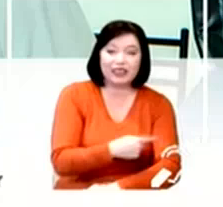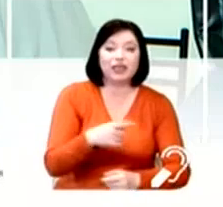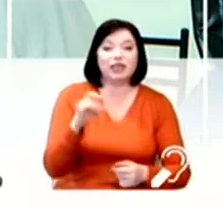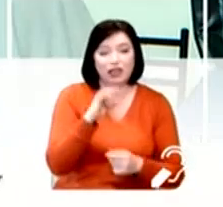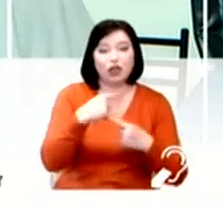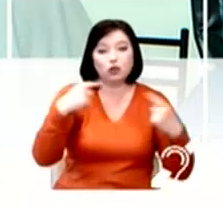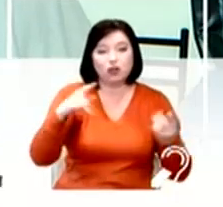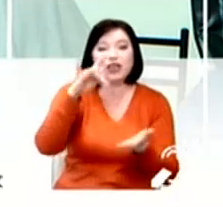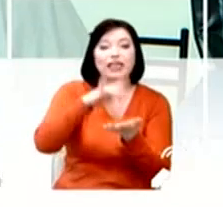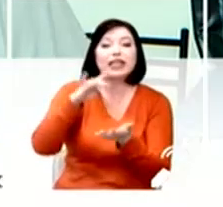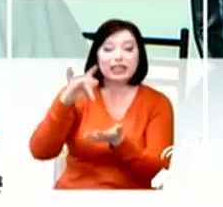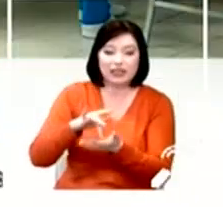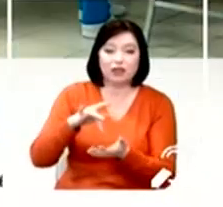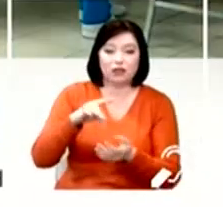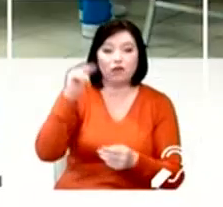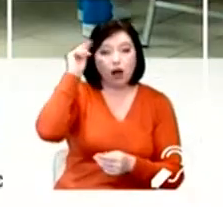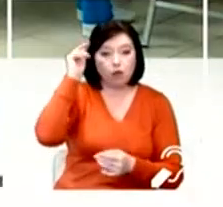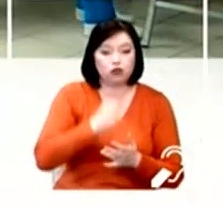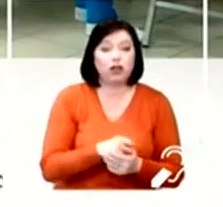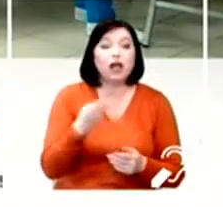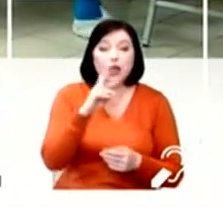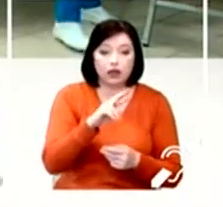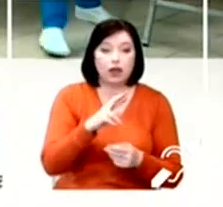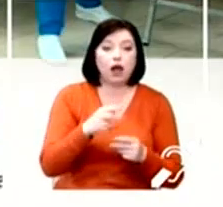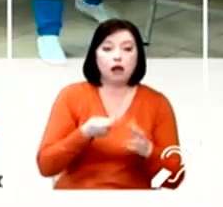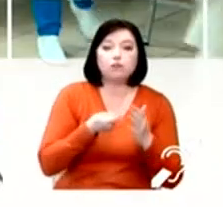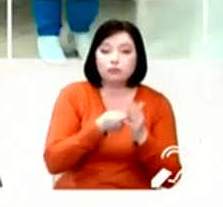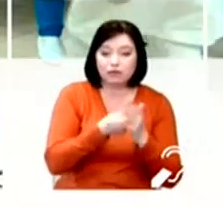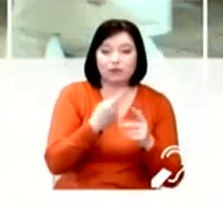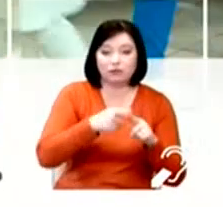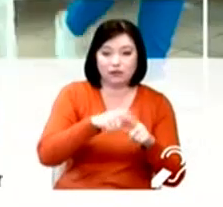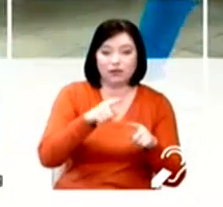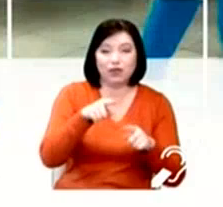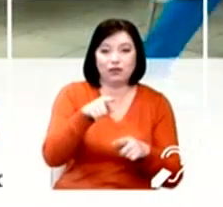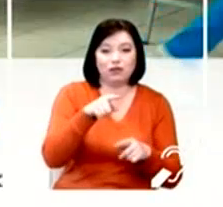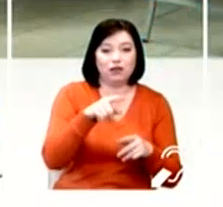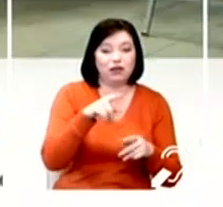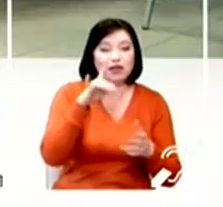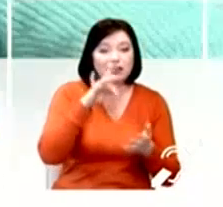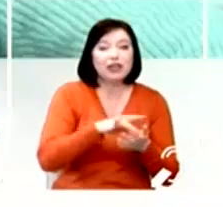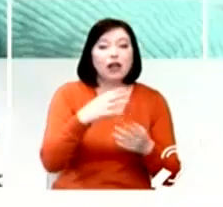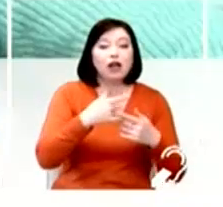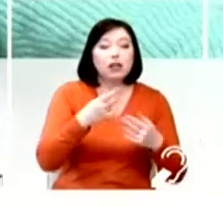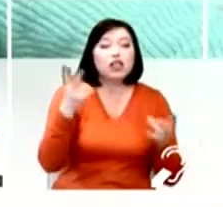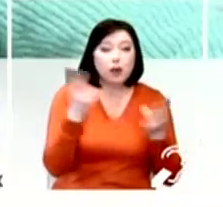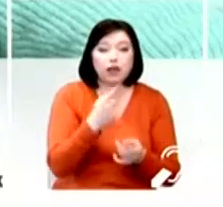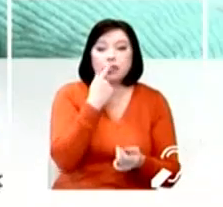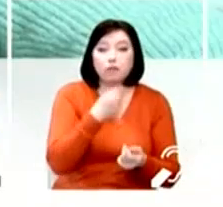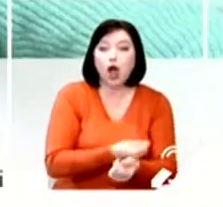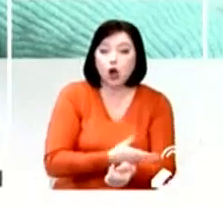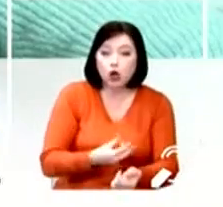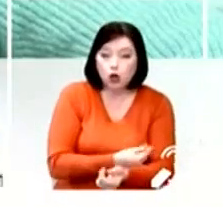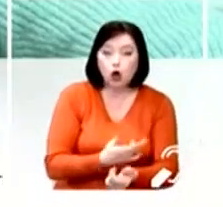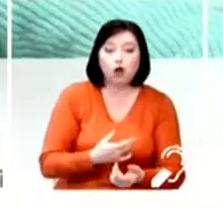și a centrelor de excelență. Pentru aprovizionarea instituțiilor medicale din Republica Moldova cu cantități necesare de